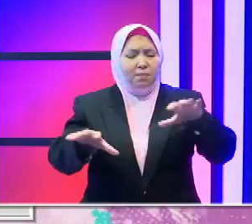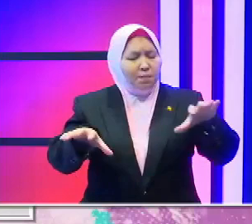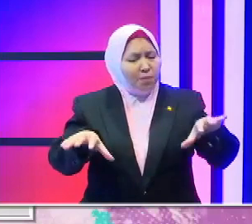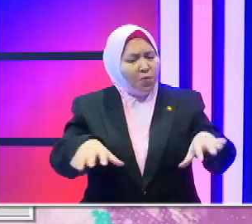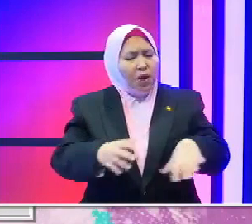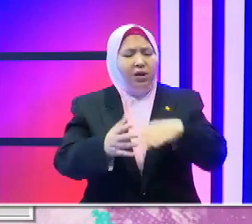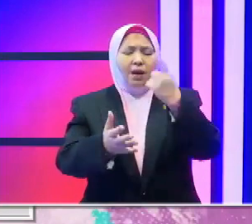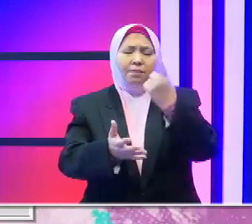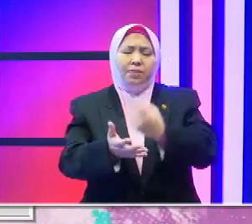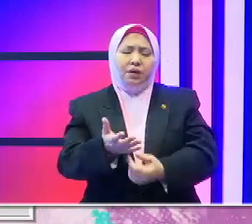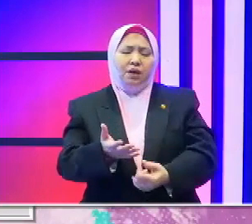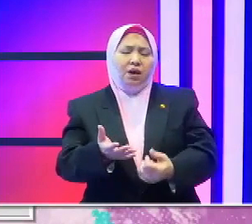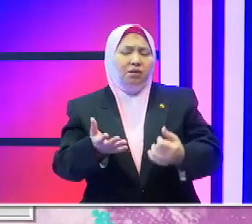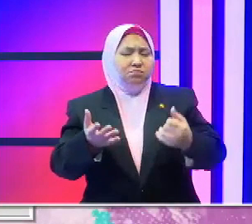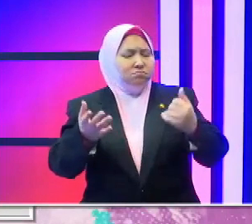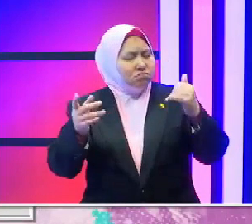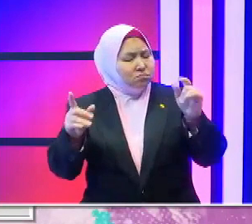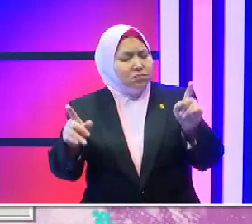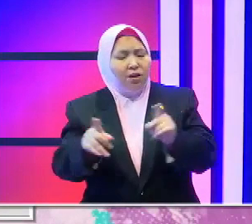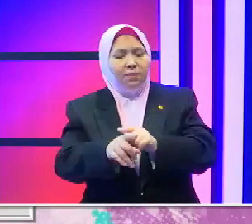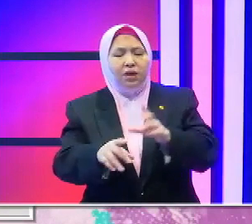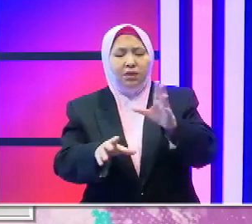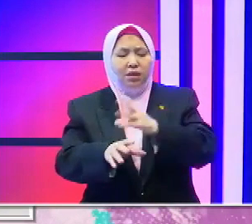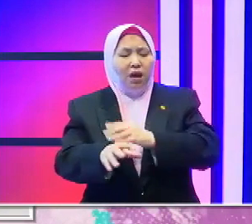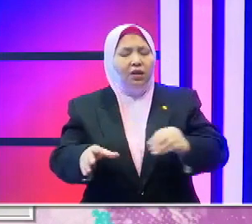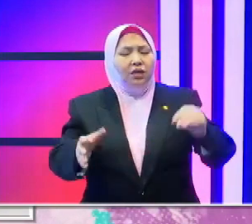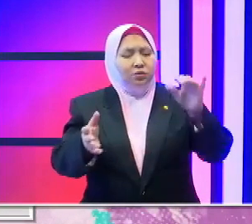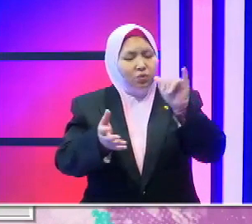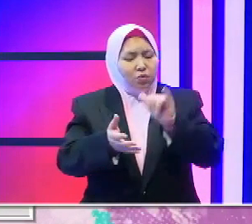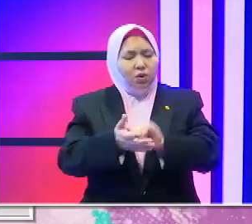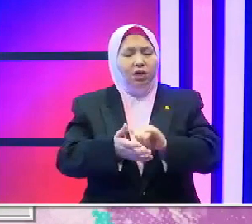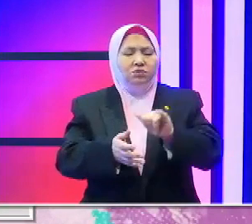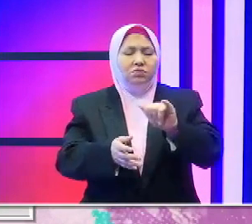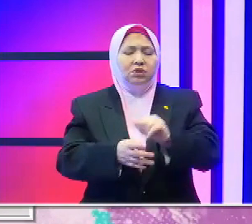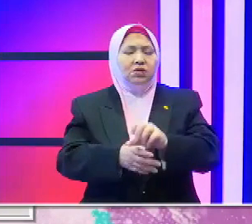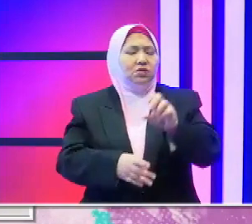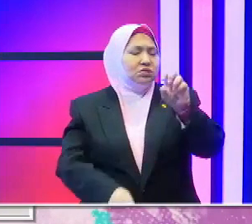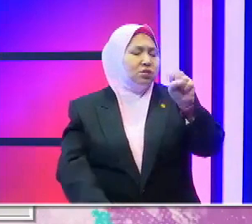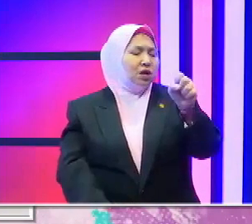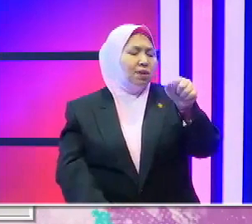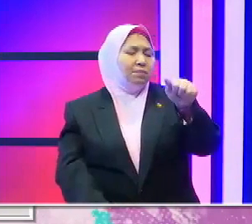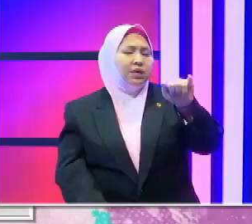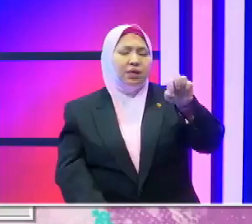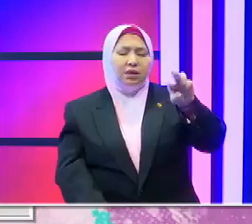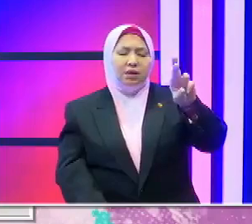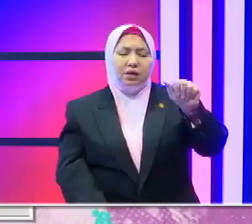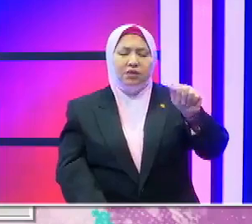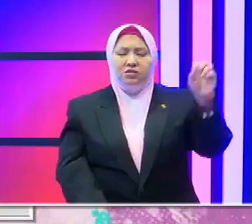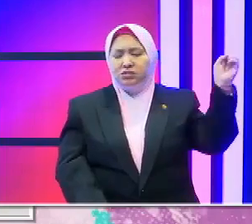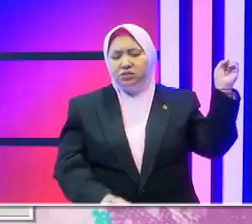فقذفناها فكذلك ألقى السامري.